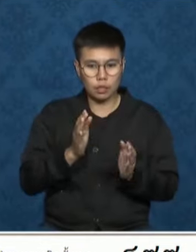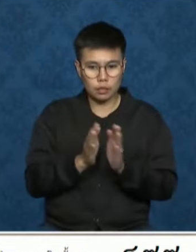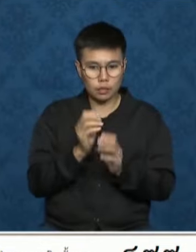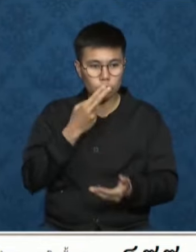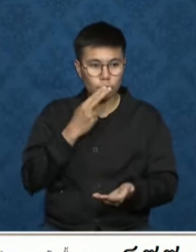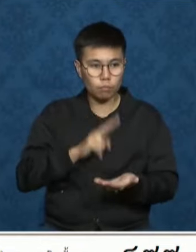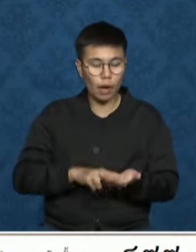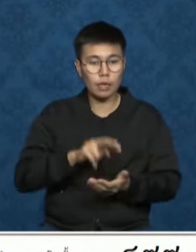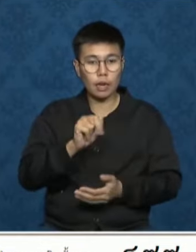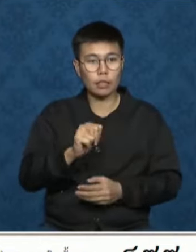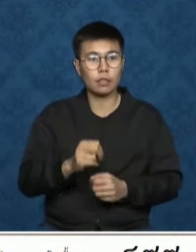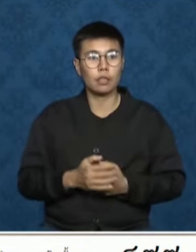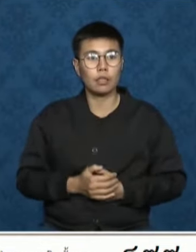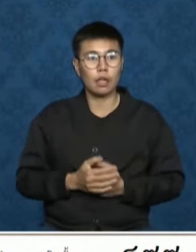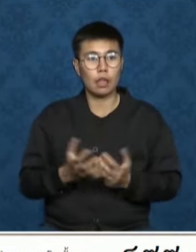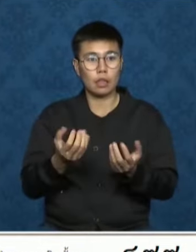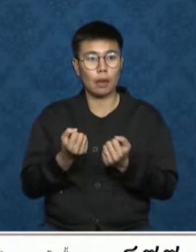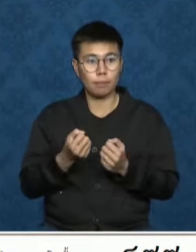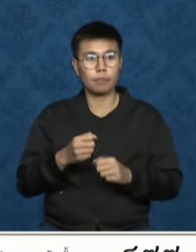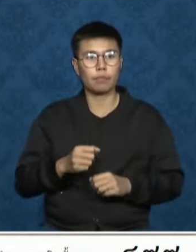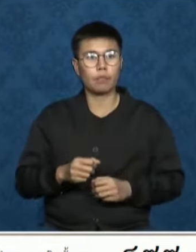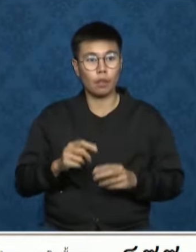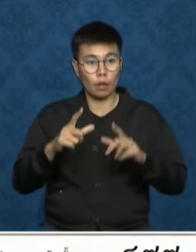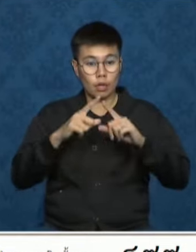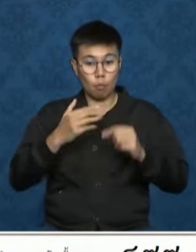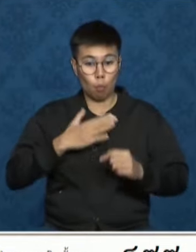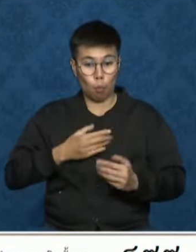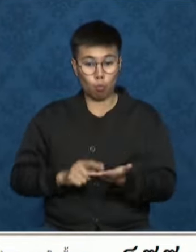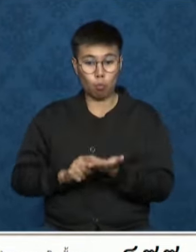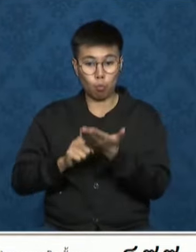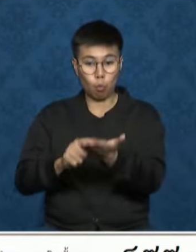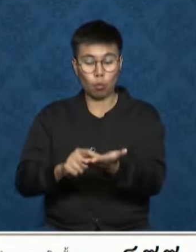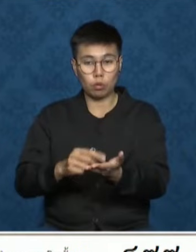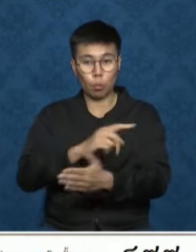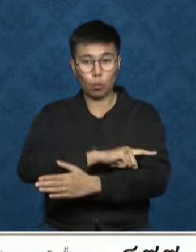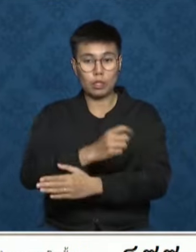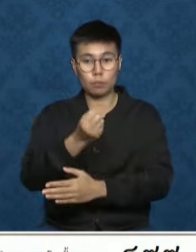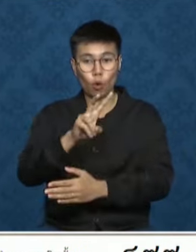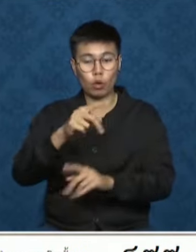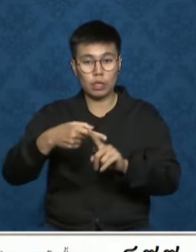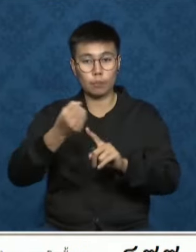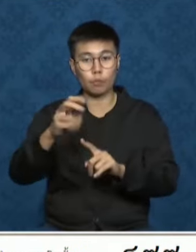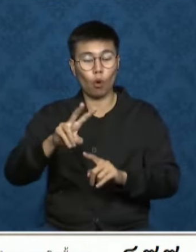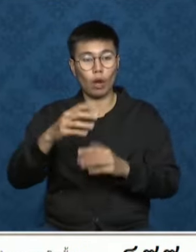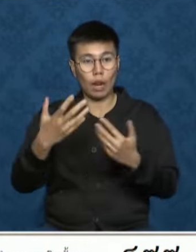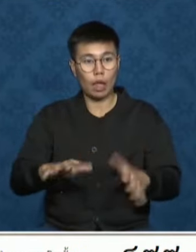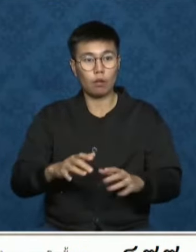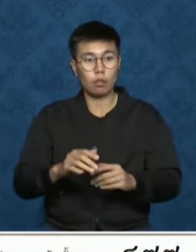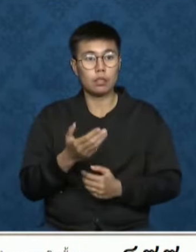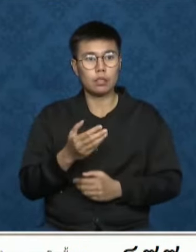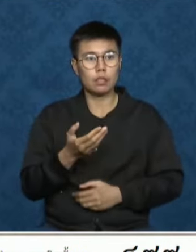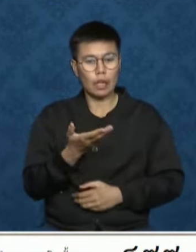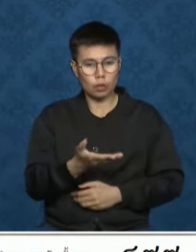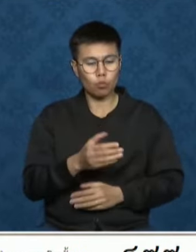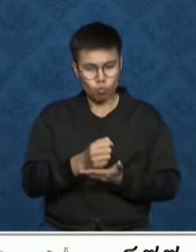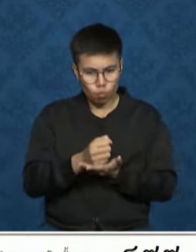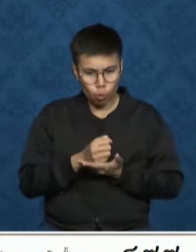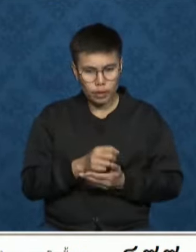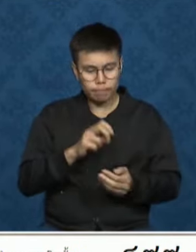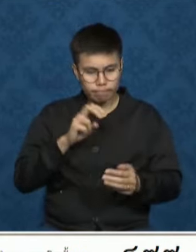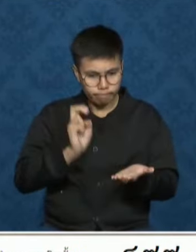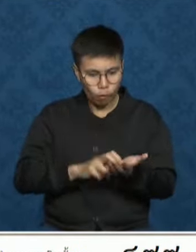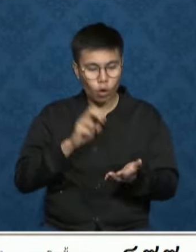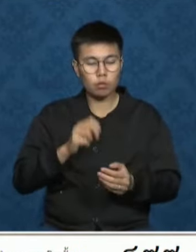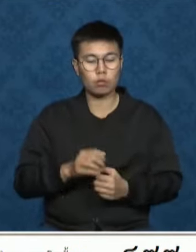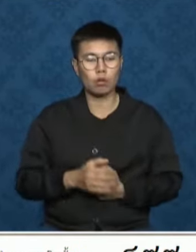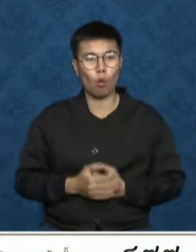ความ